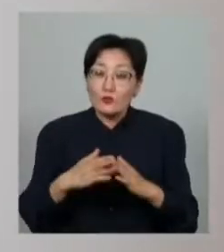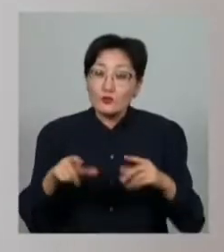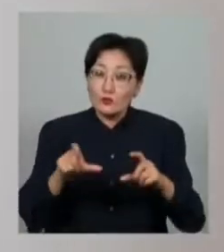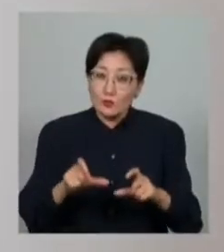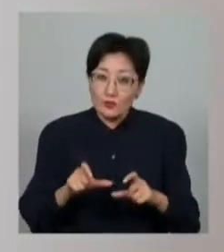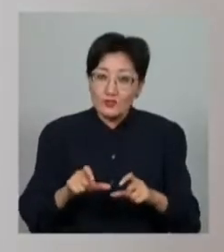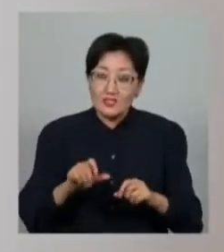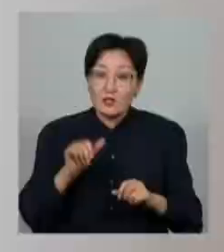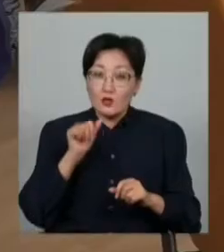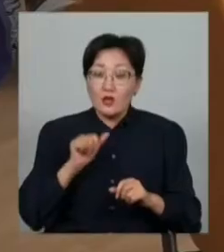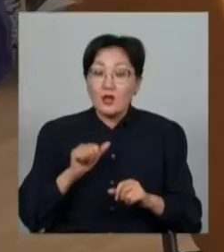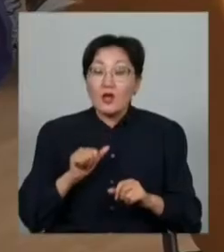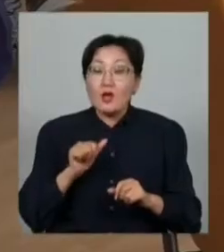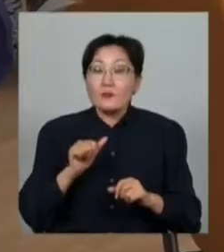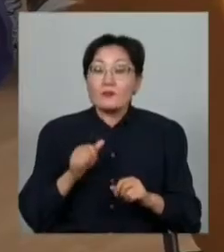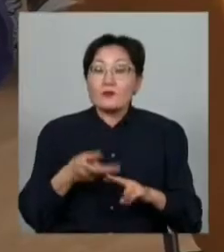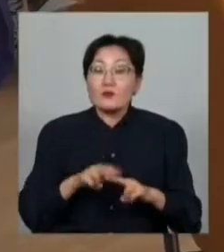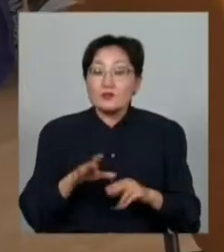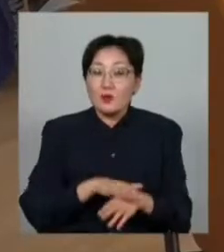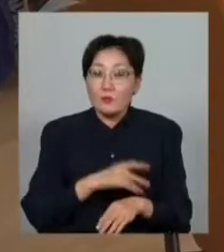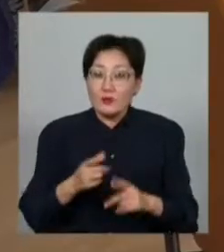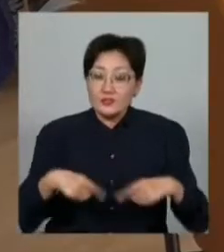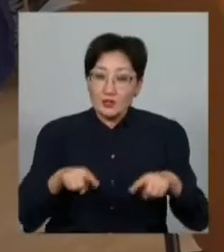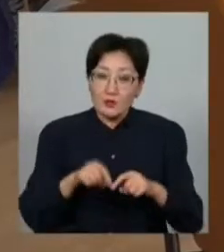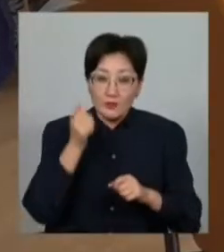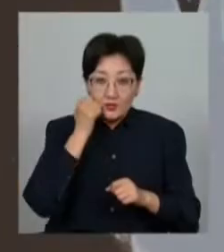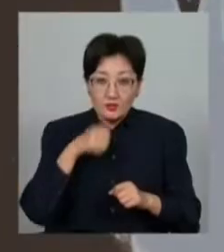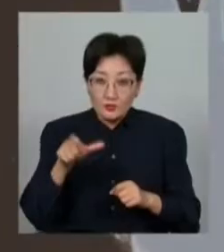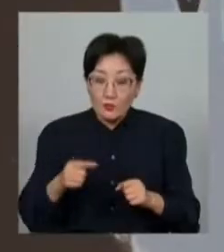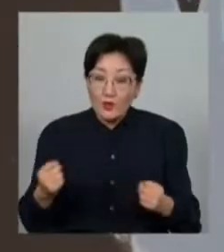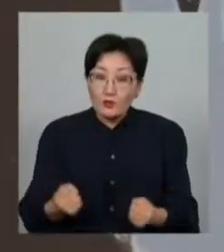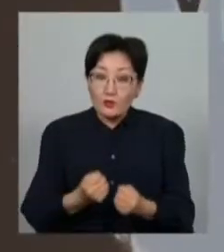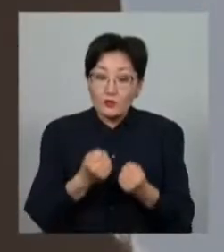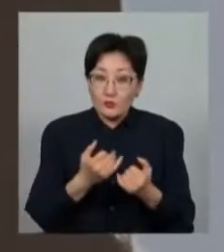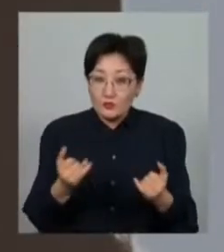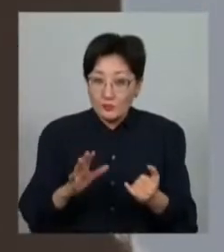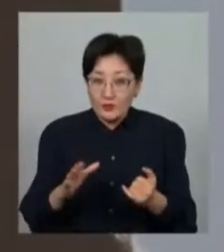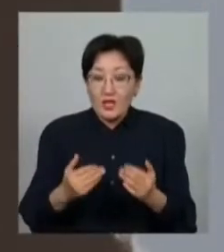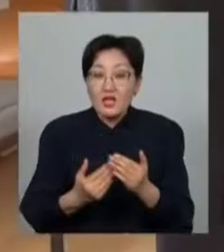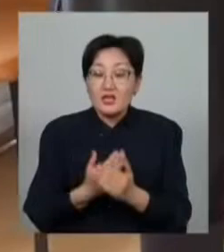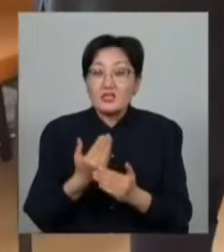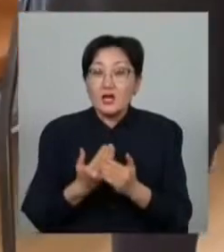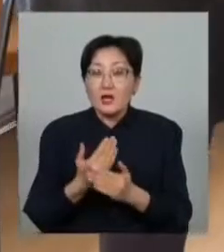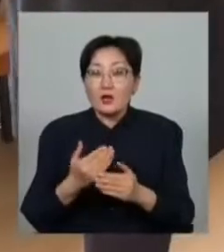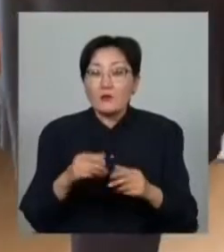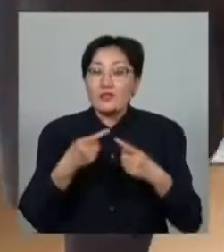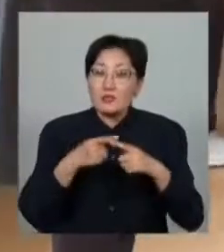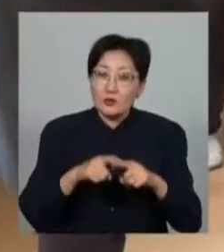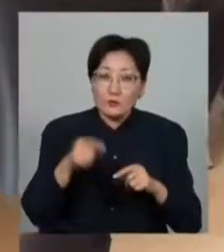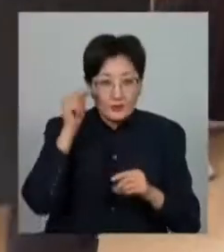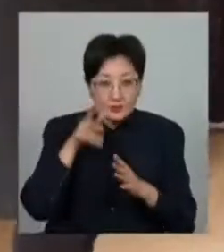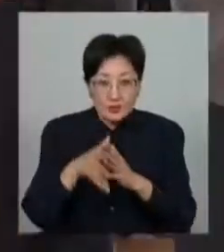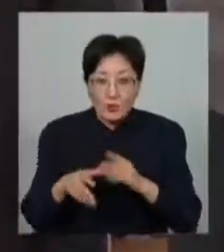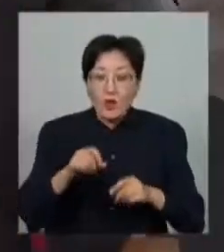отыру зеріктіреді дейді. Ал белсенді ұзақ өмір сүру орталығы қарт кісілерге қолдау көрсетіп қана қоймай, жаңа тілдермен технологияны еріп,